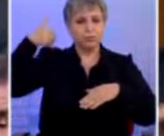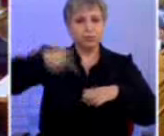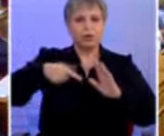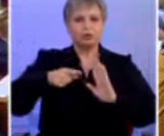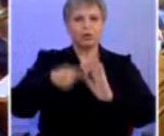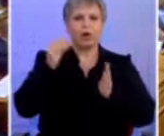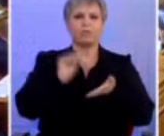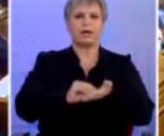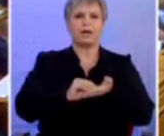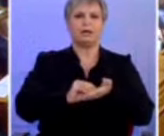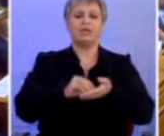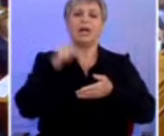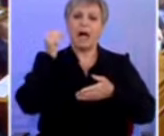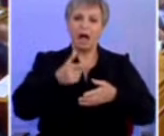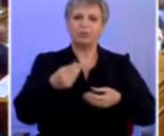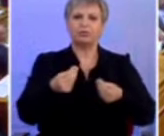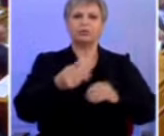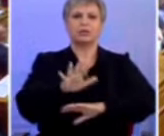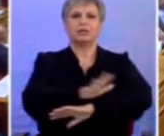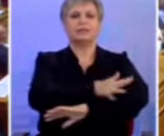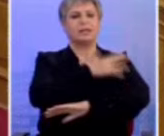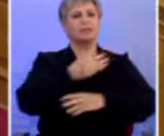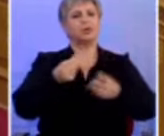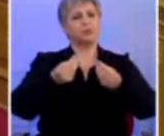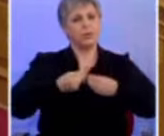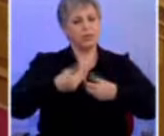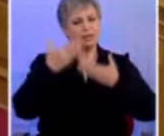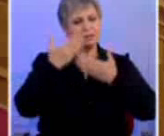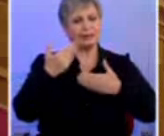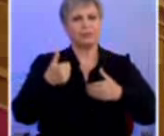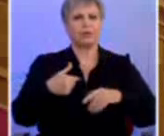μια πολύ συγκινητική εξέλιξη που πρέπει να μας τιμά όλοι.